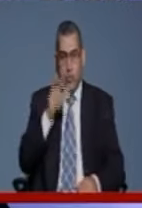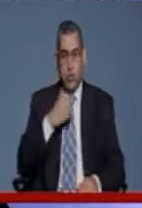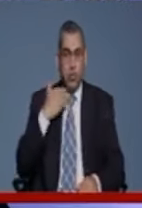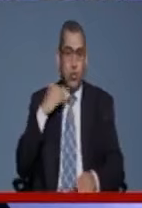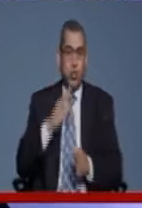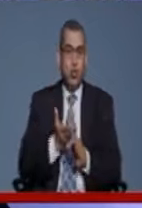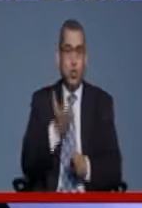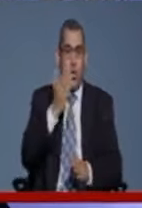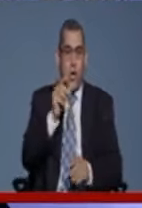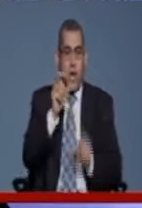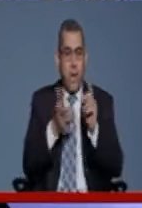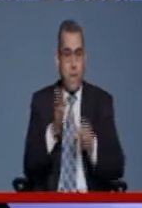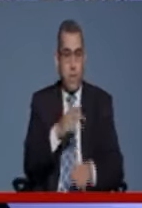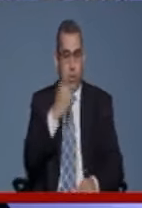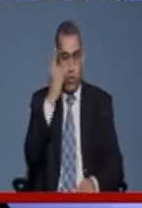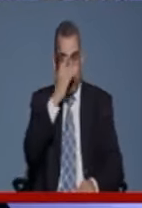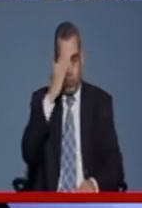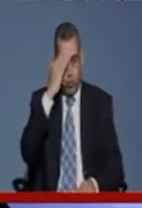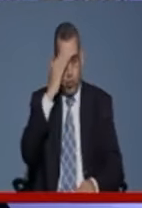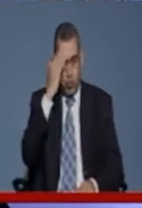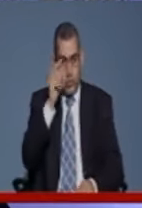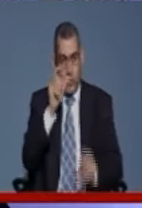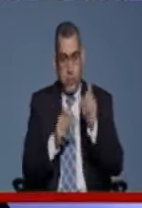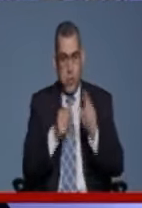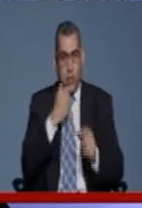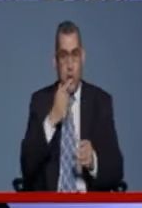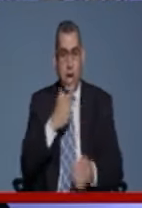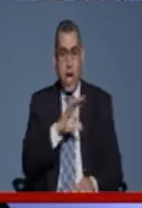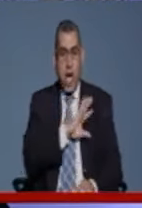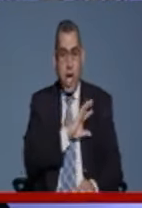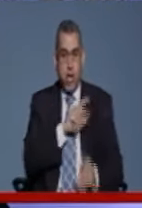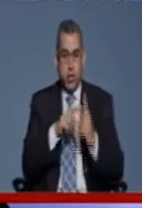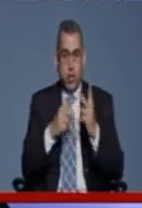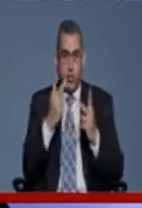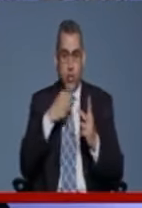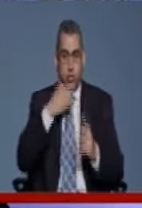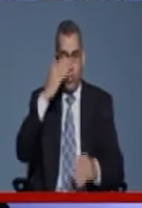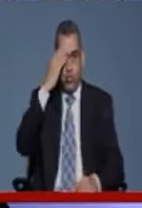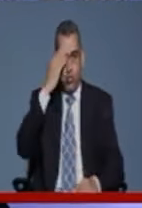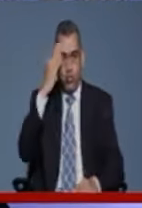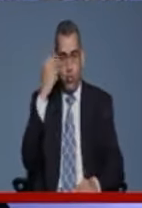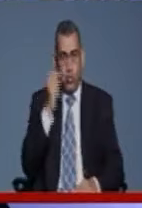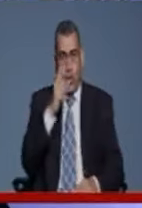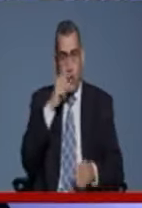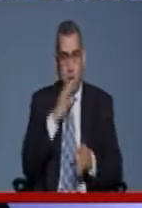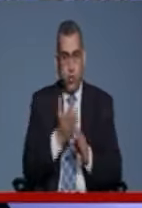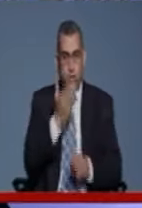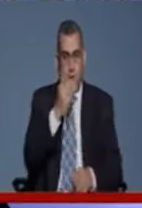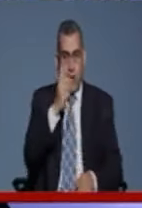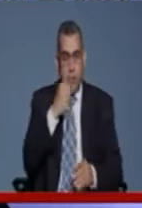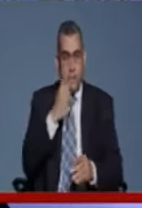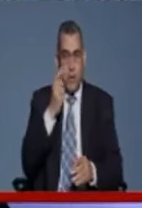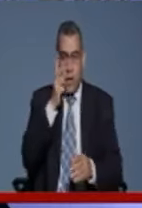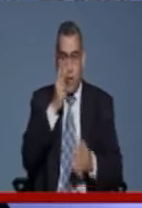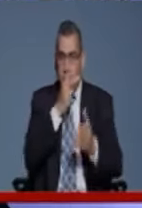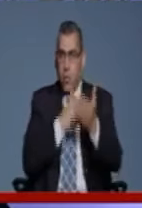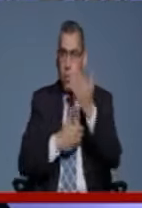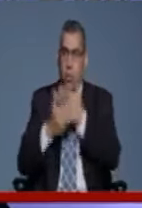الابرار من الشرطه الابيه وقواتنا المسلحه الباسله على امتداد التاريخ واختلاف